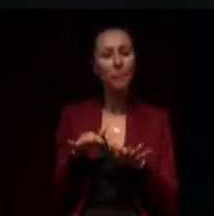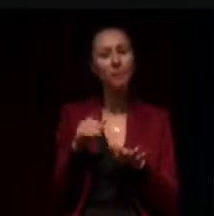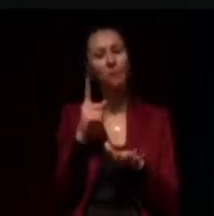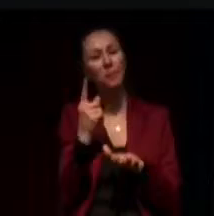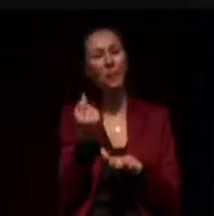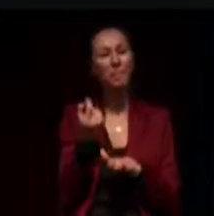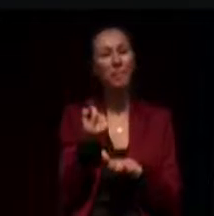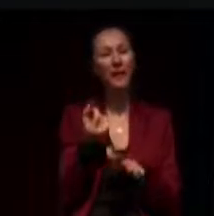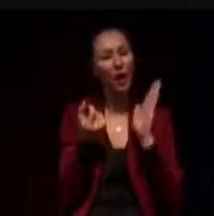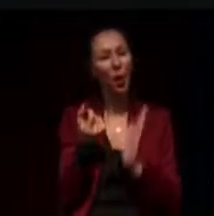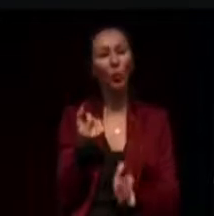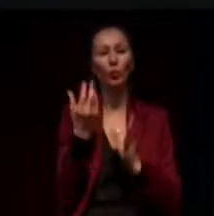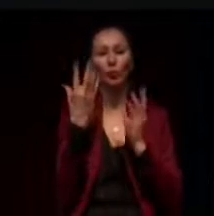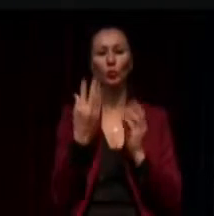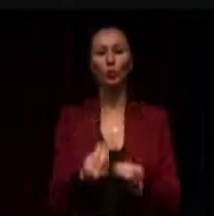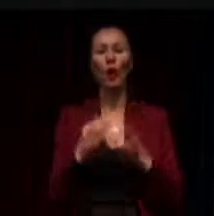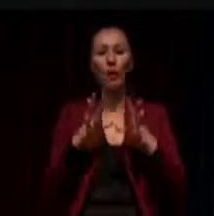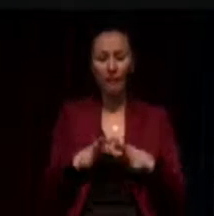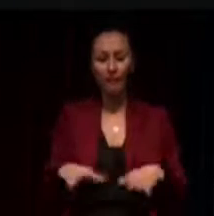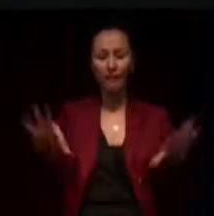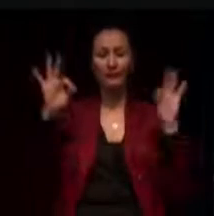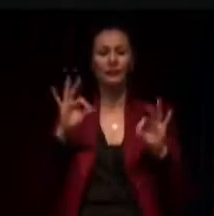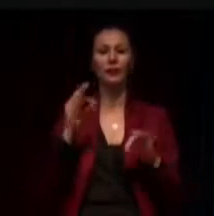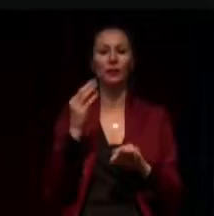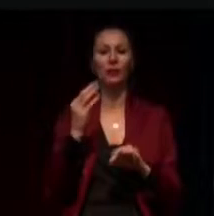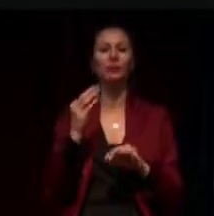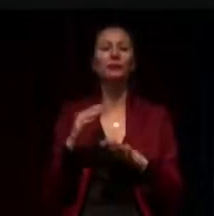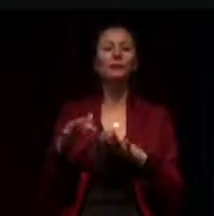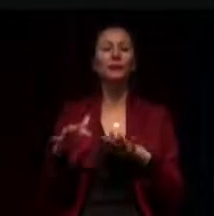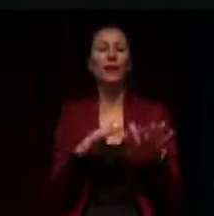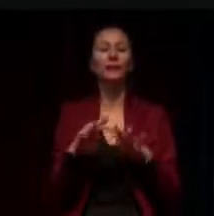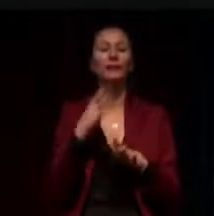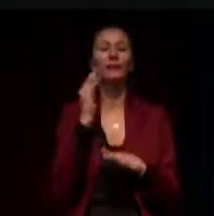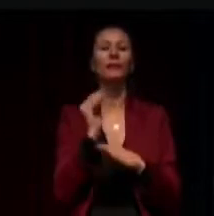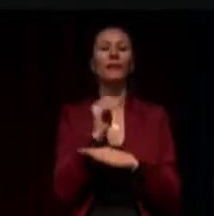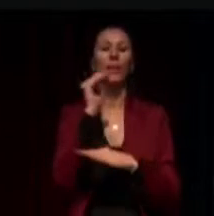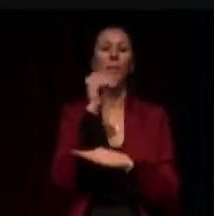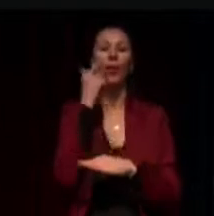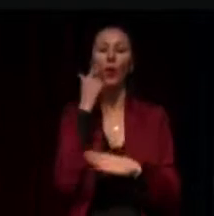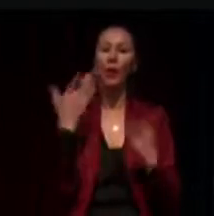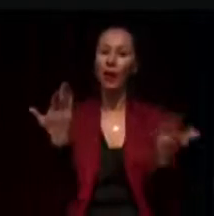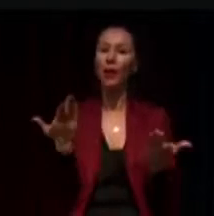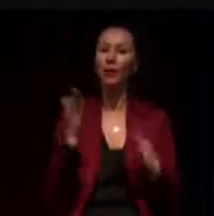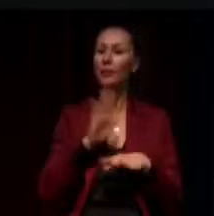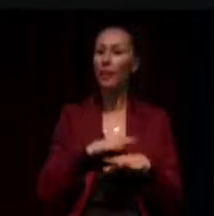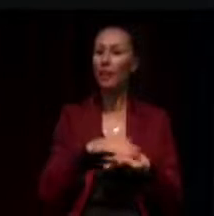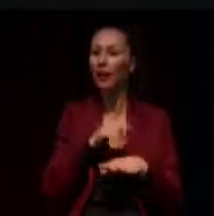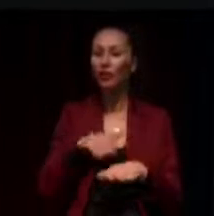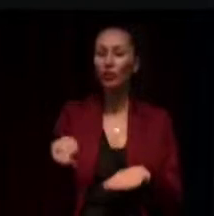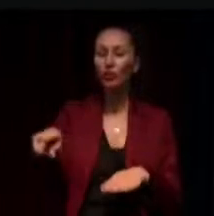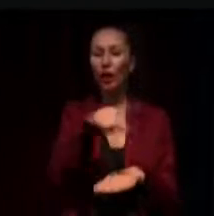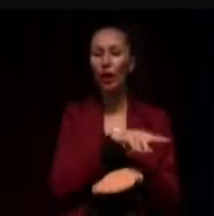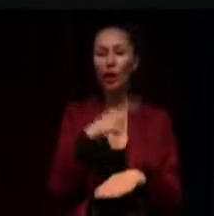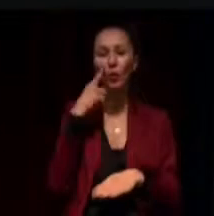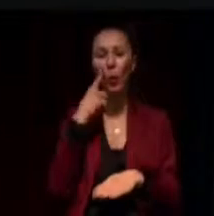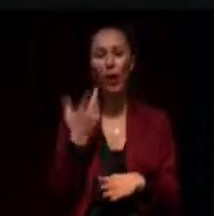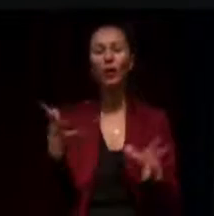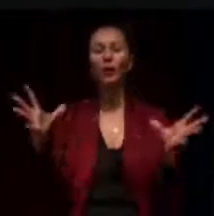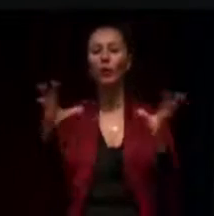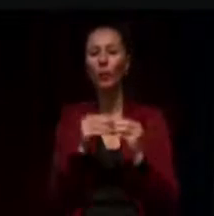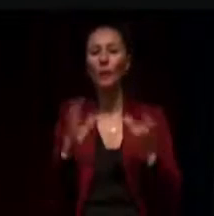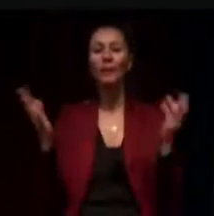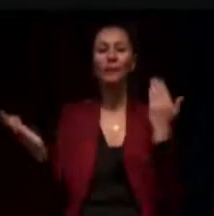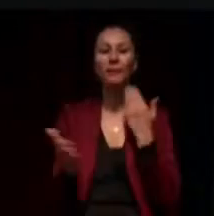bir miktarda olsa hazırlıklıyız. Sarsıntı yaşanması durumunda yapılacaklar, toplanma yerleri, yardım